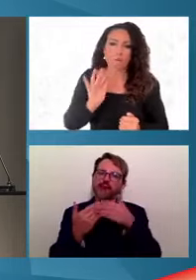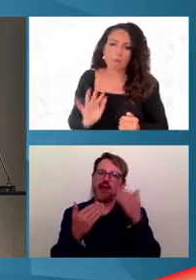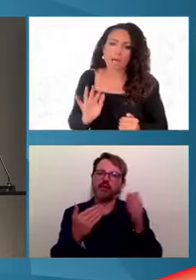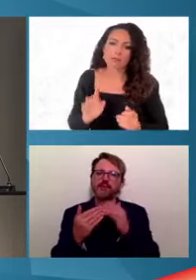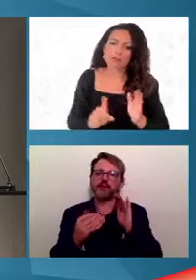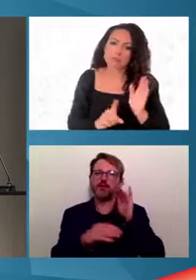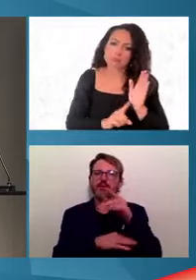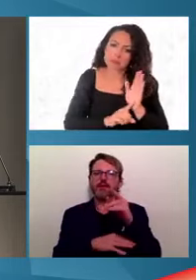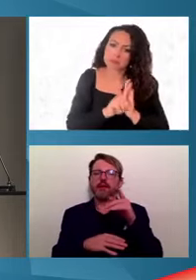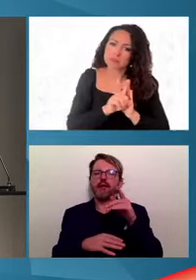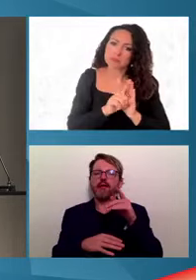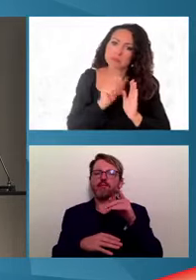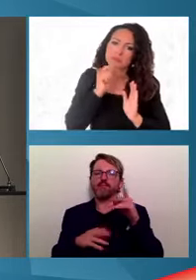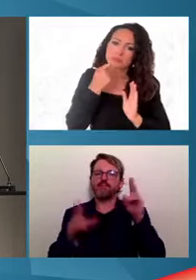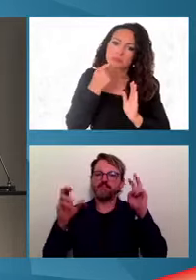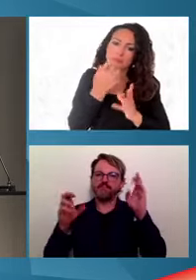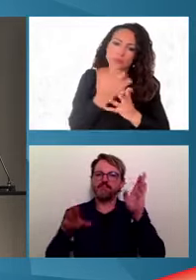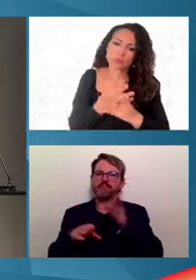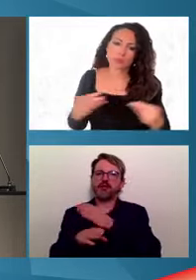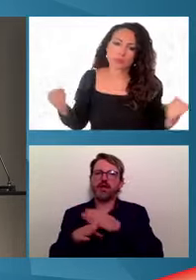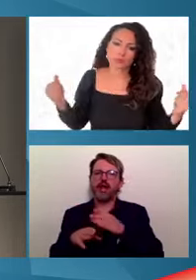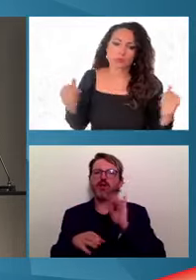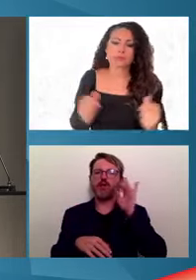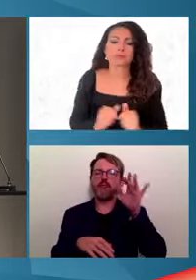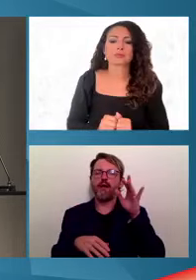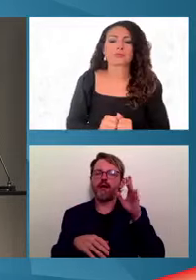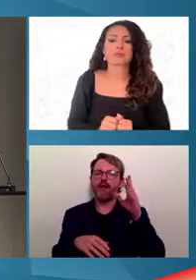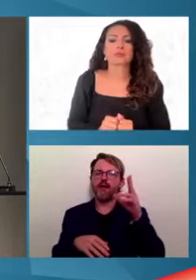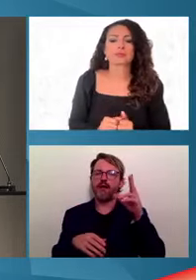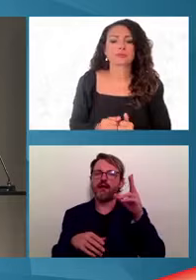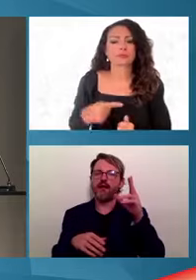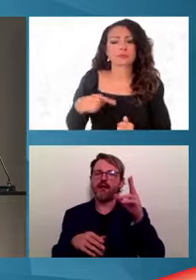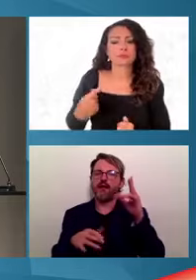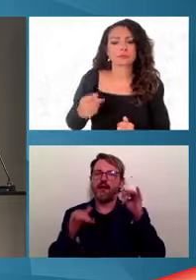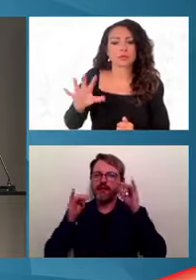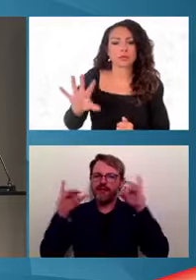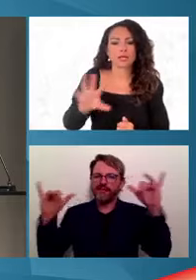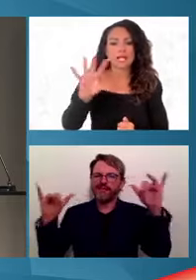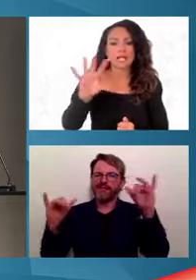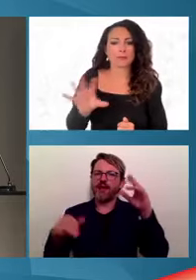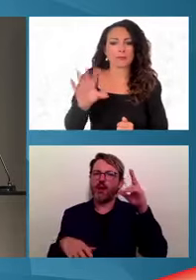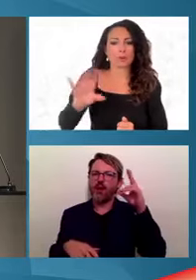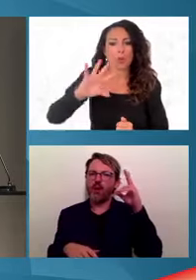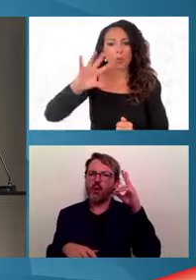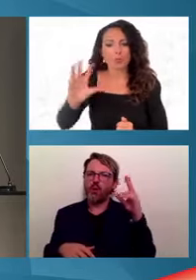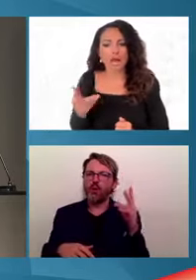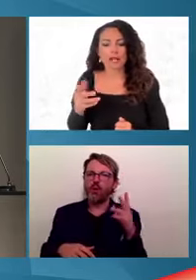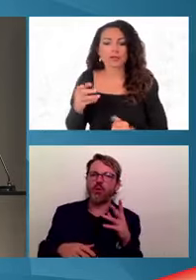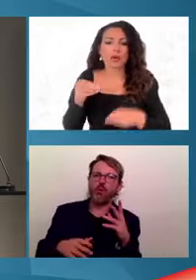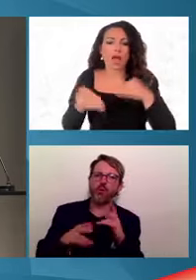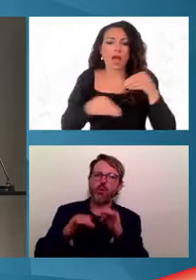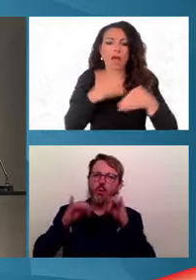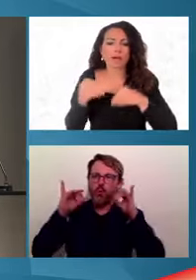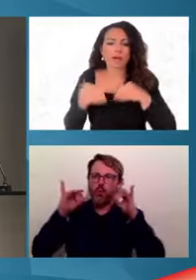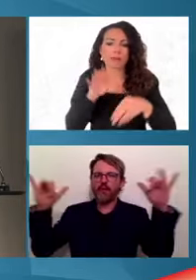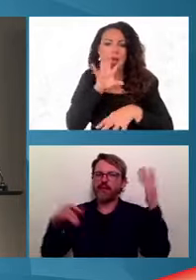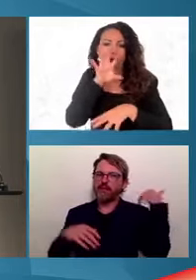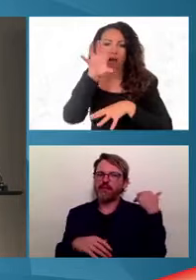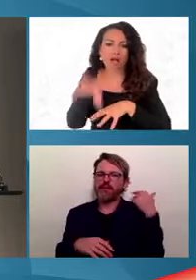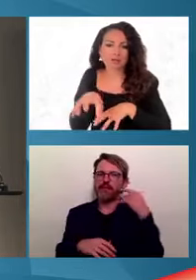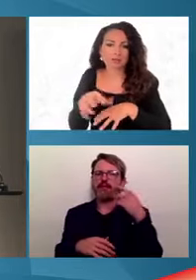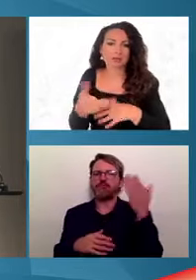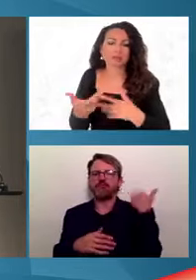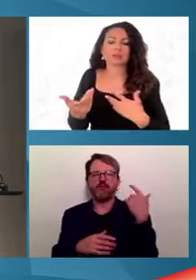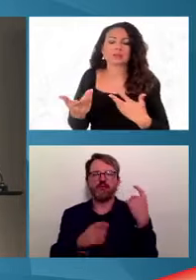die Wildtierarten. Wir haben, wissen wir ja zu Beginn, das liegt schon einige Jahre zurück, die